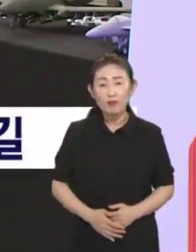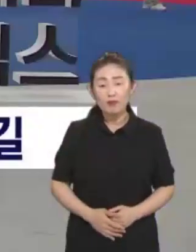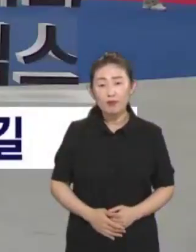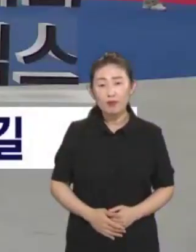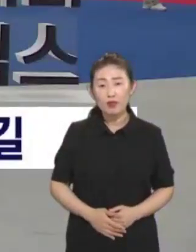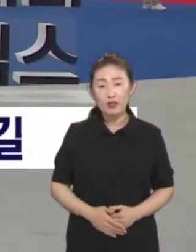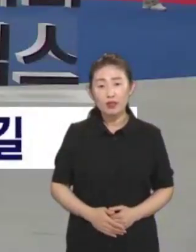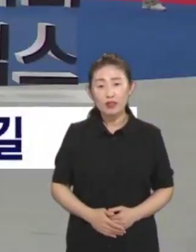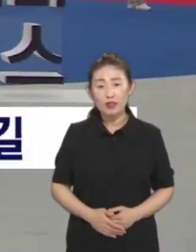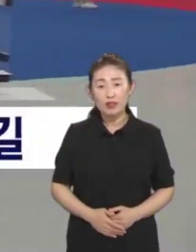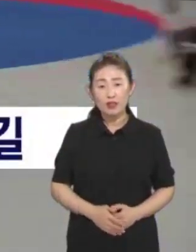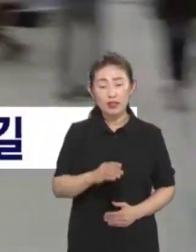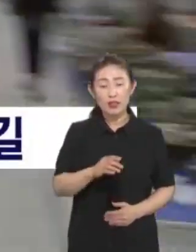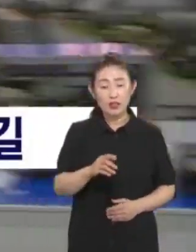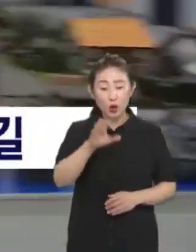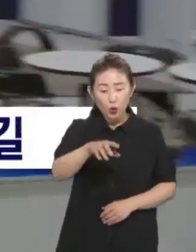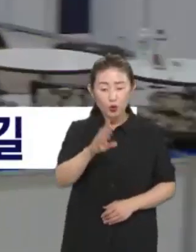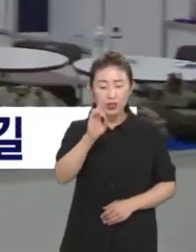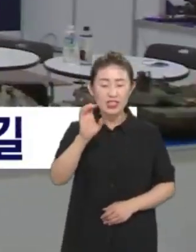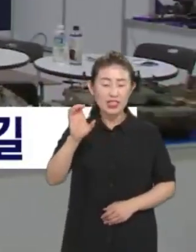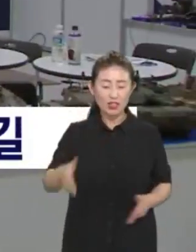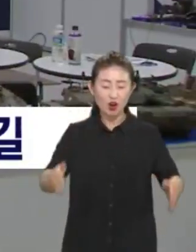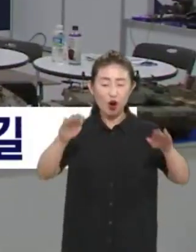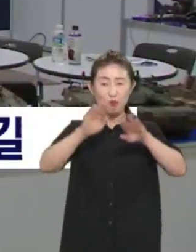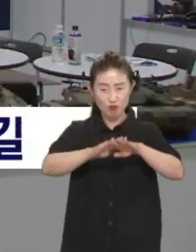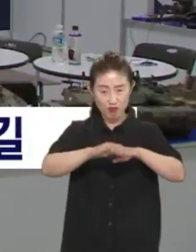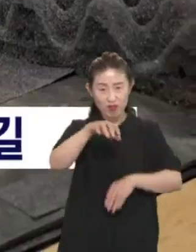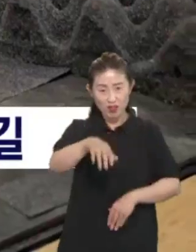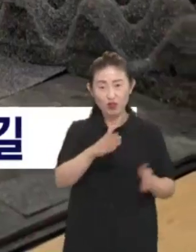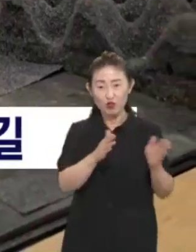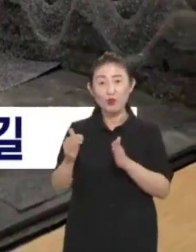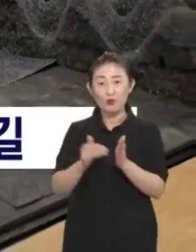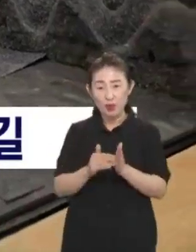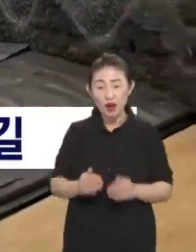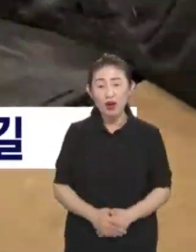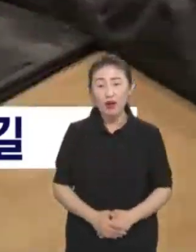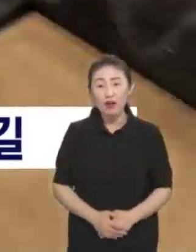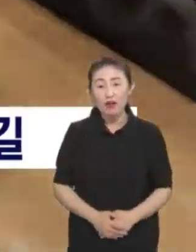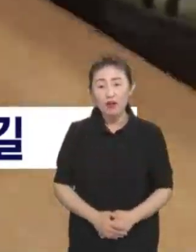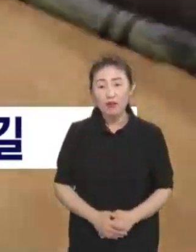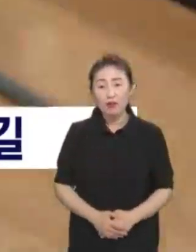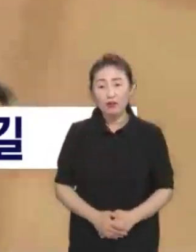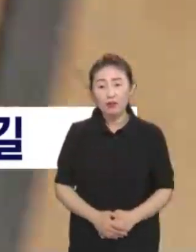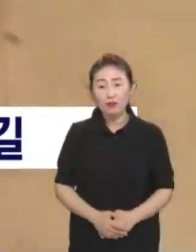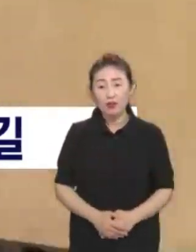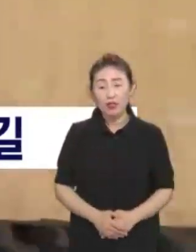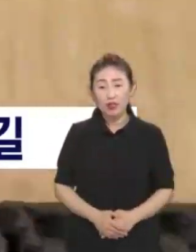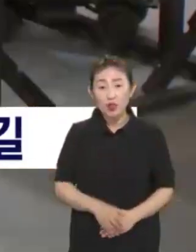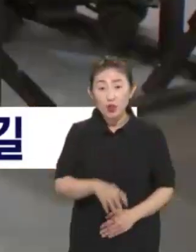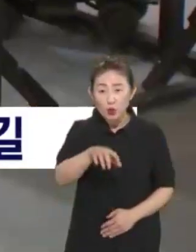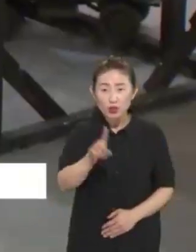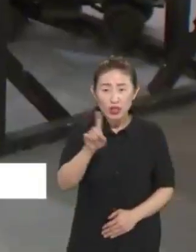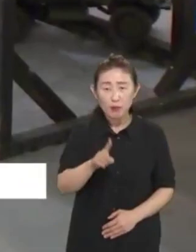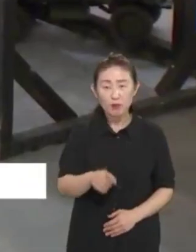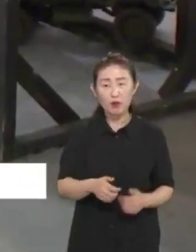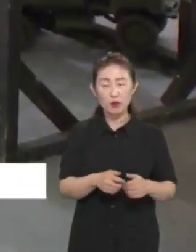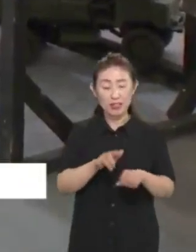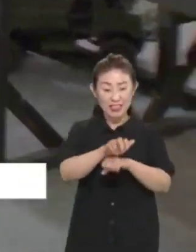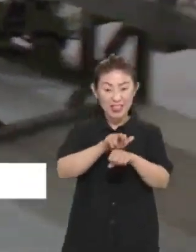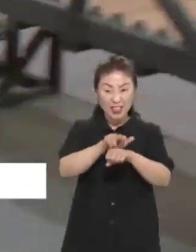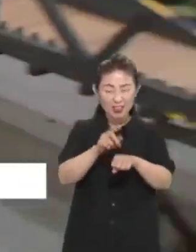마련됐습니다. DCC 제1전시장에 마련된 대국민 체험 공간 K-밀리터리 멀티플렉서에선 모형